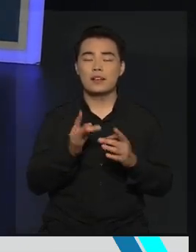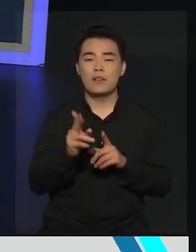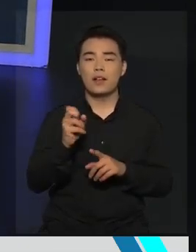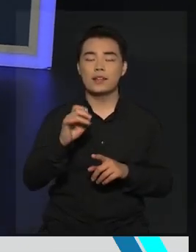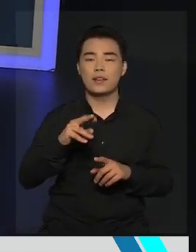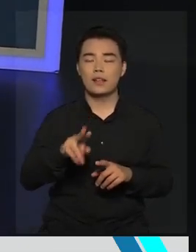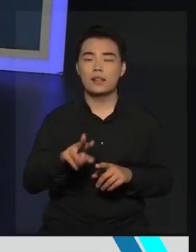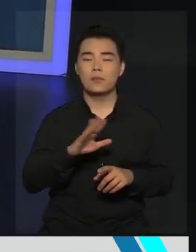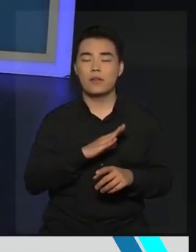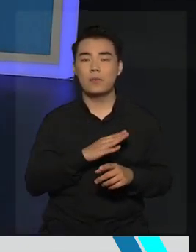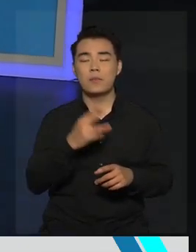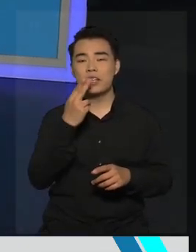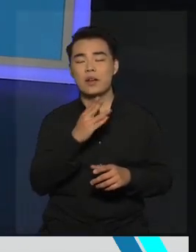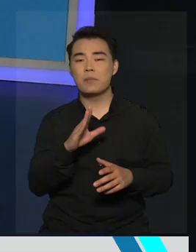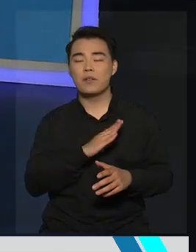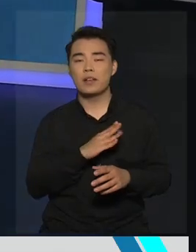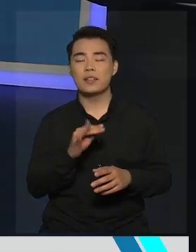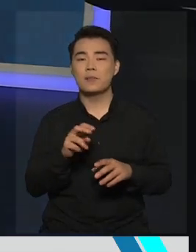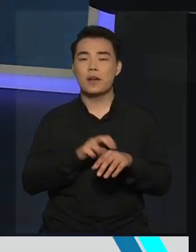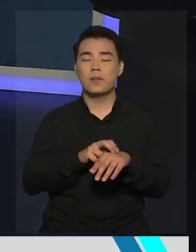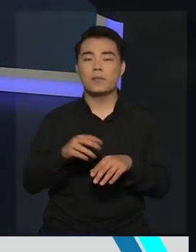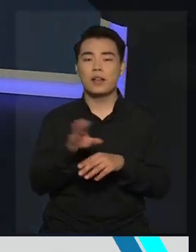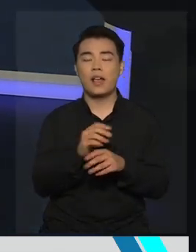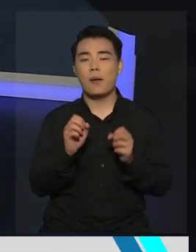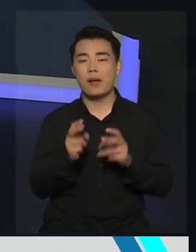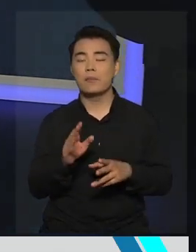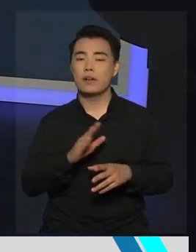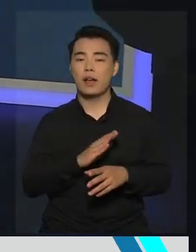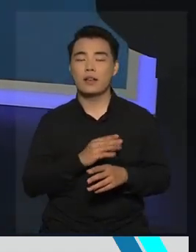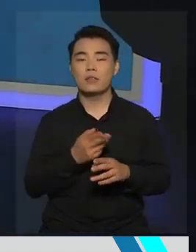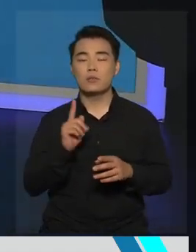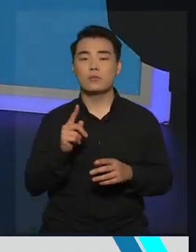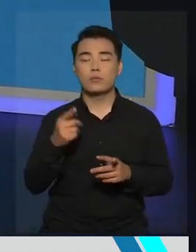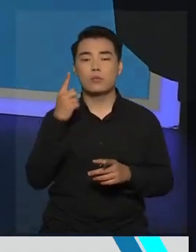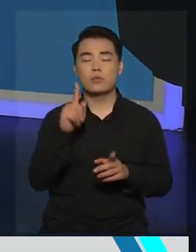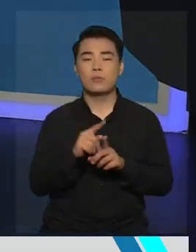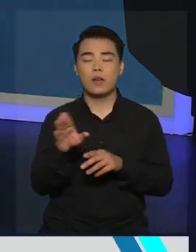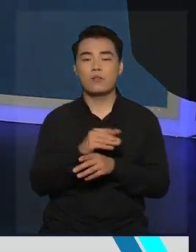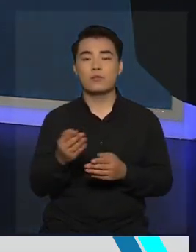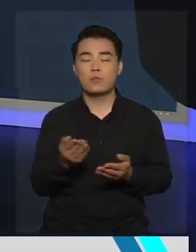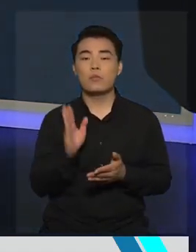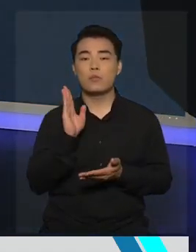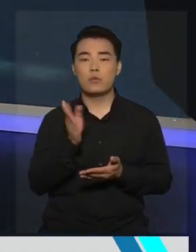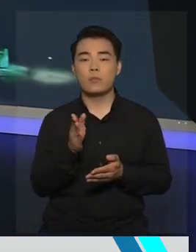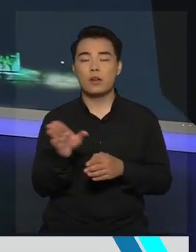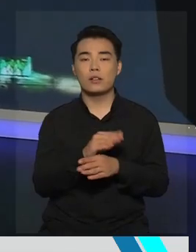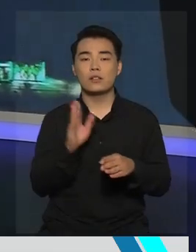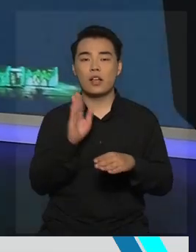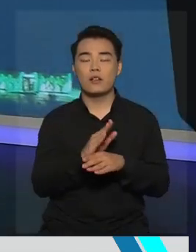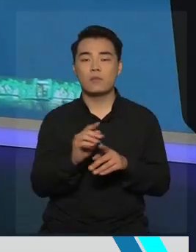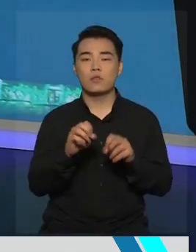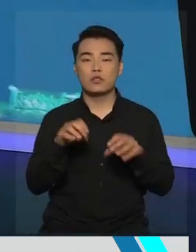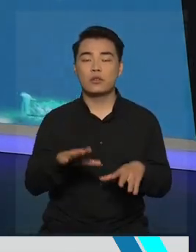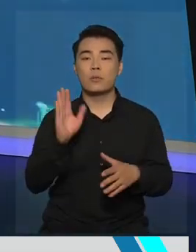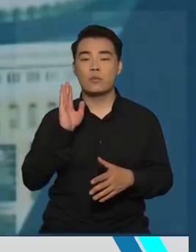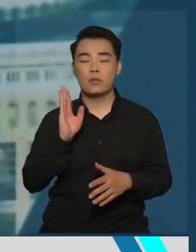с определенными привычками, там, и со страхом некоторым, опасением. Но я думаю, что мы все это переживем, потому что все-таки